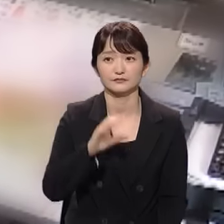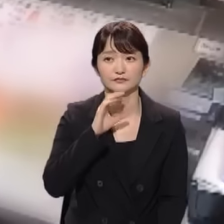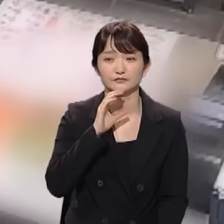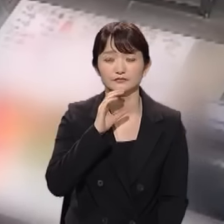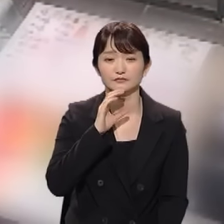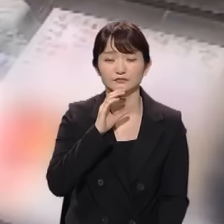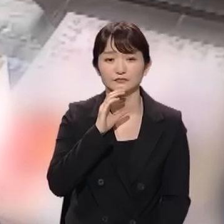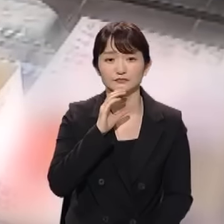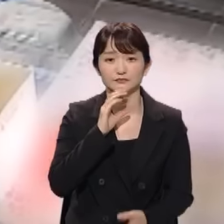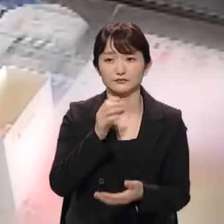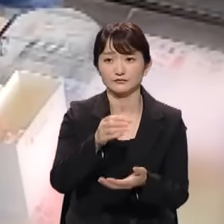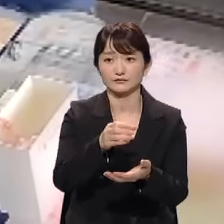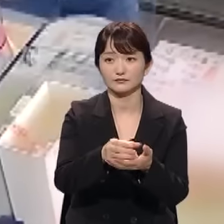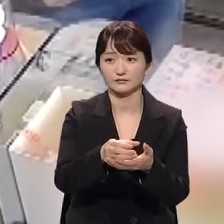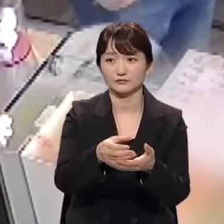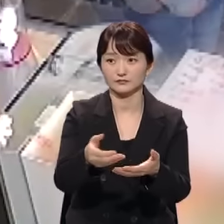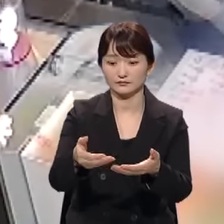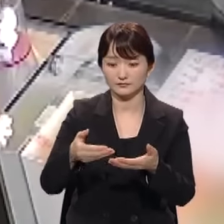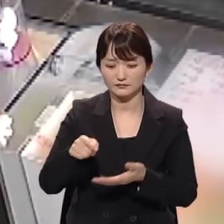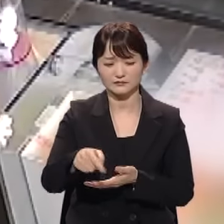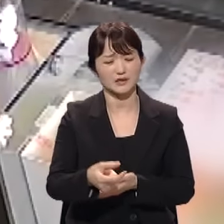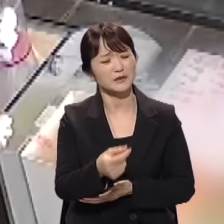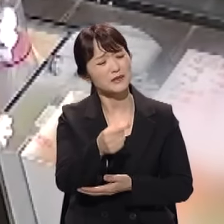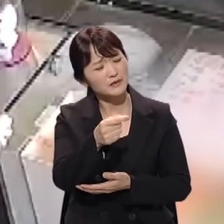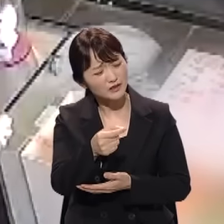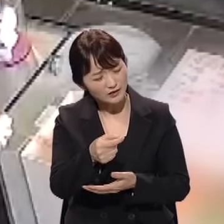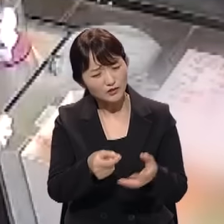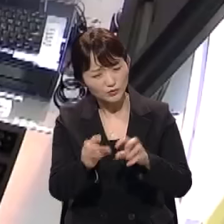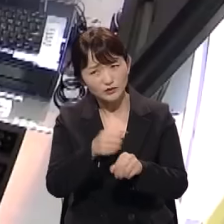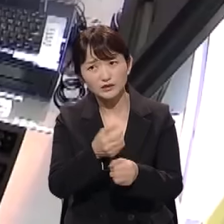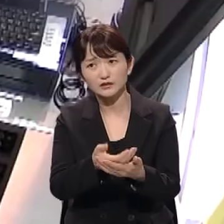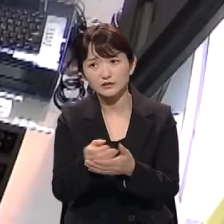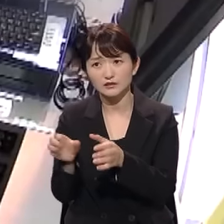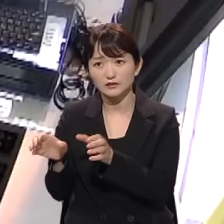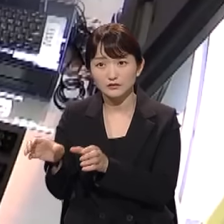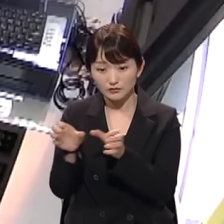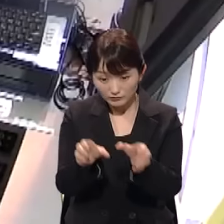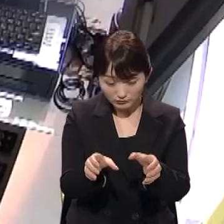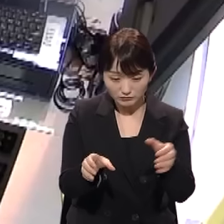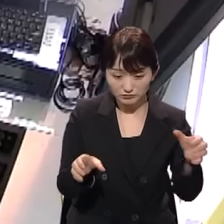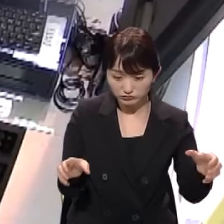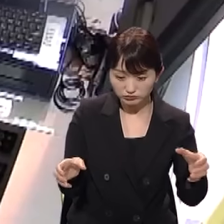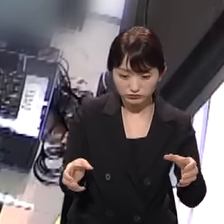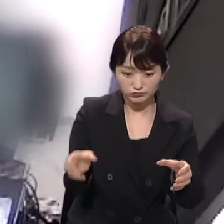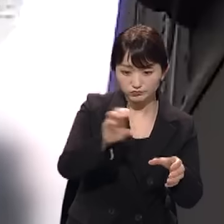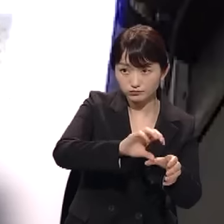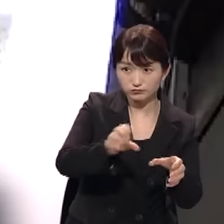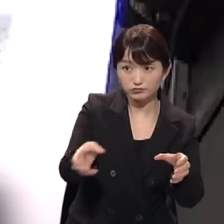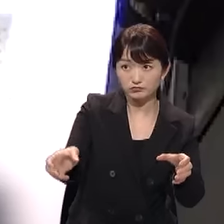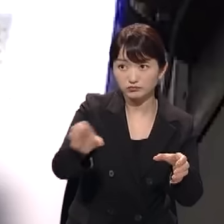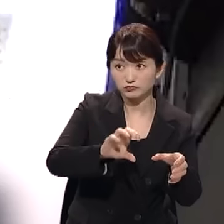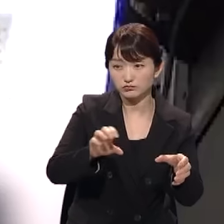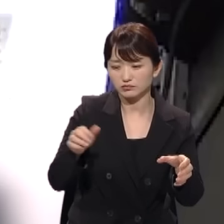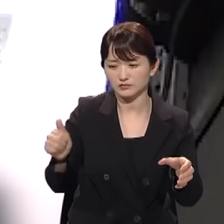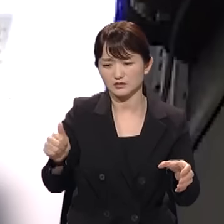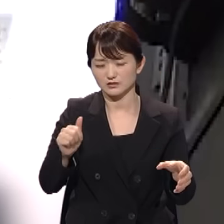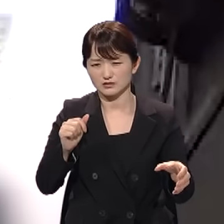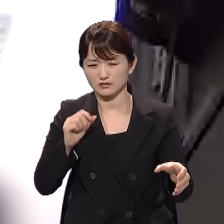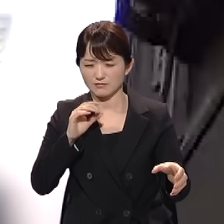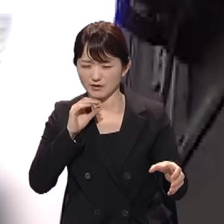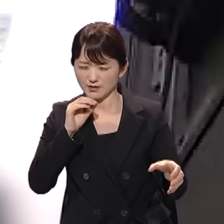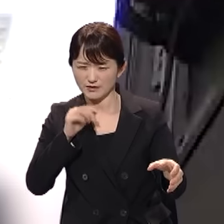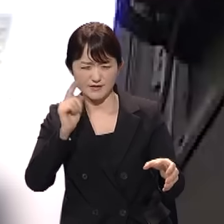앞에 두 남성. 에이, 이거 빨리 포장. 음료를 딱 내려놓죠. 사장님도 흔쾌히 옮겨 담고 있어요. 자, 그런데 혼자 구시렁구시렁 대는 저